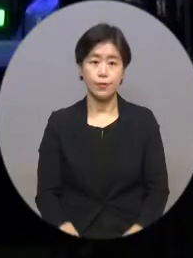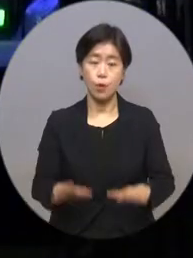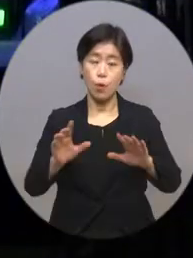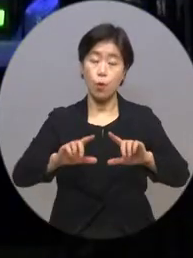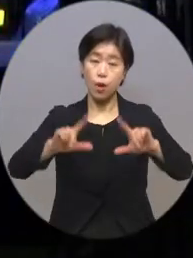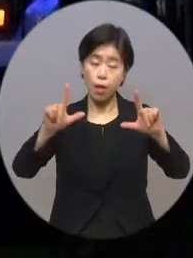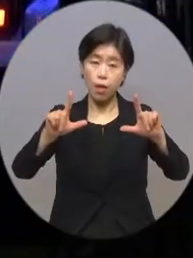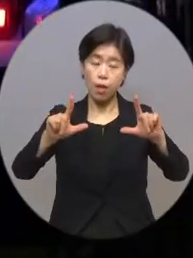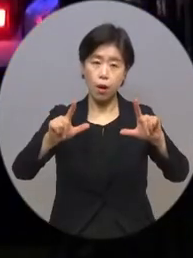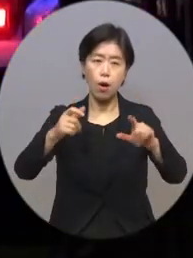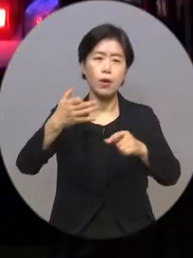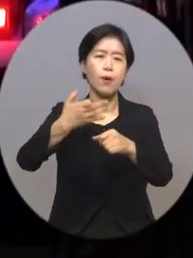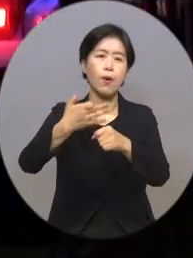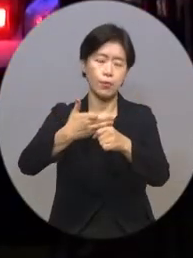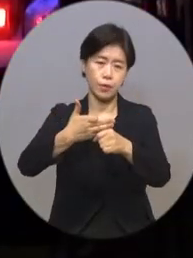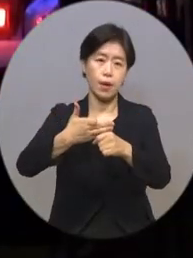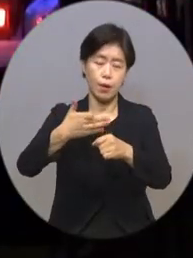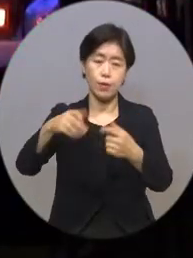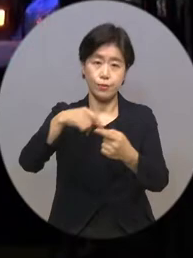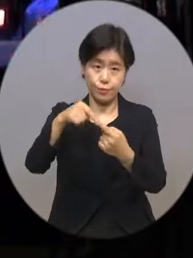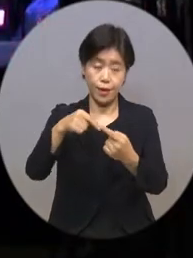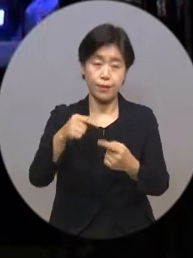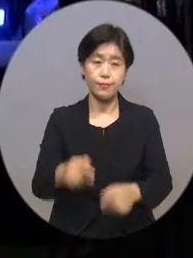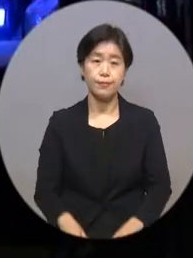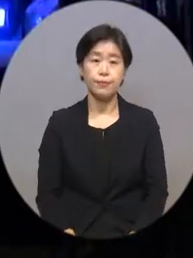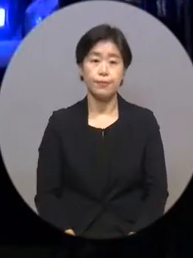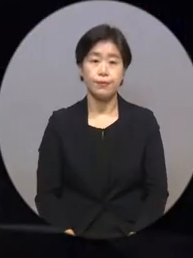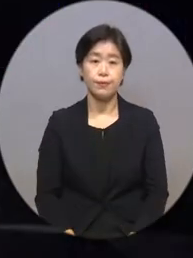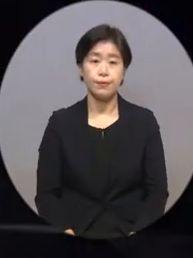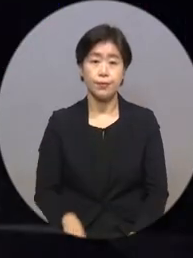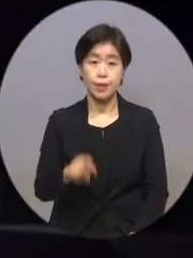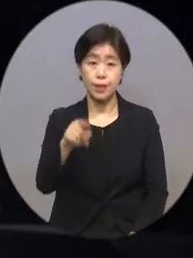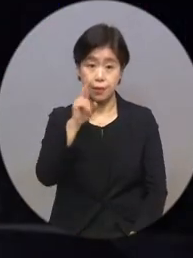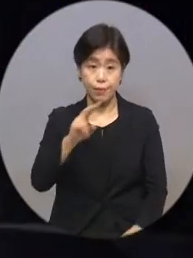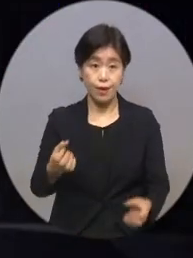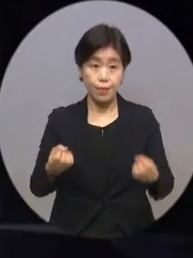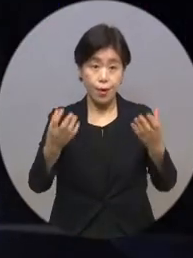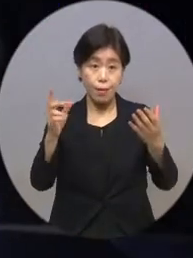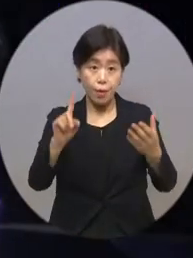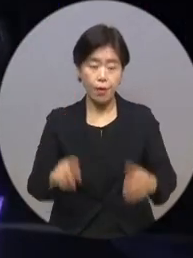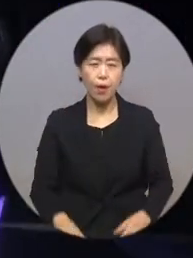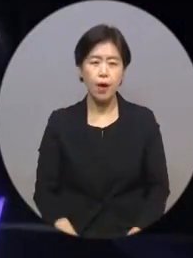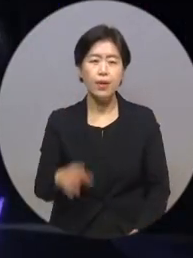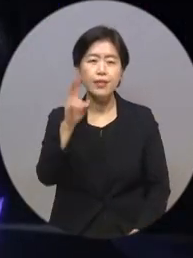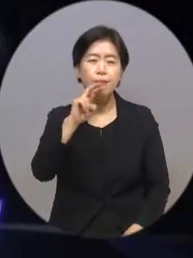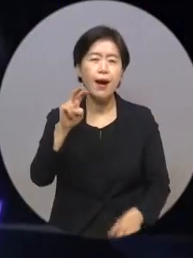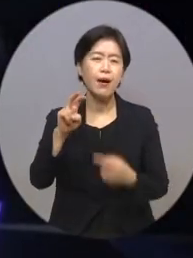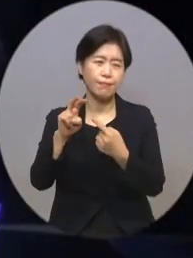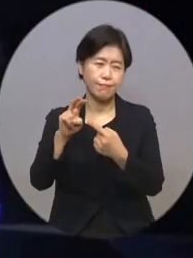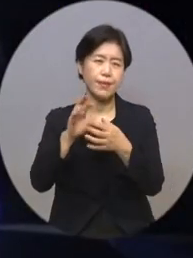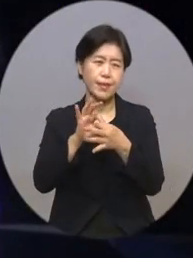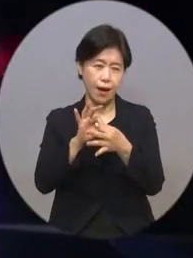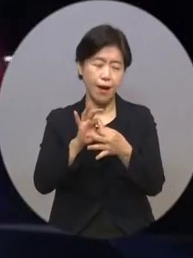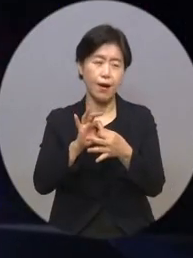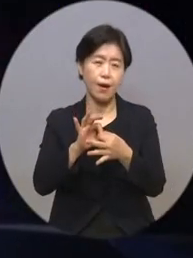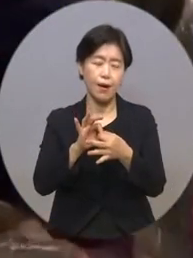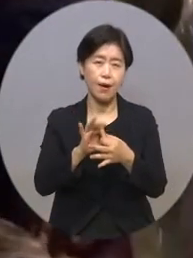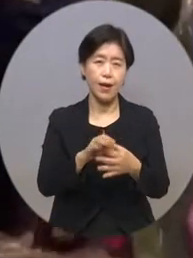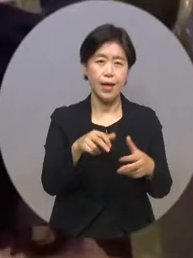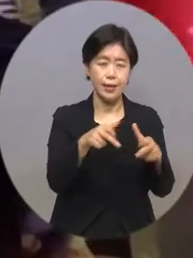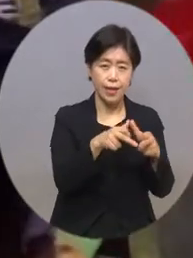열 아홉 번째로 진행된 장애인이 함께 하는 열린 음악회에는 음악이라는 장례를 통해 장애인과 비장애인 간의